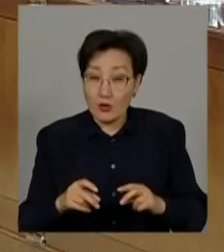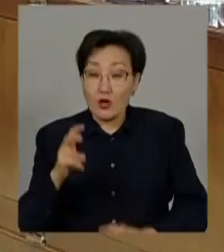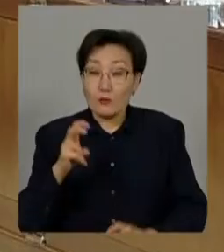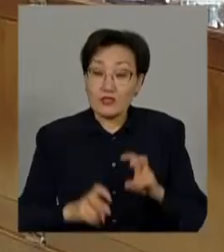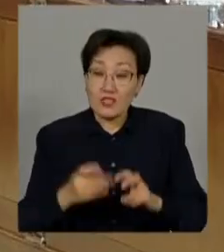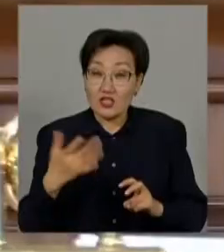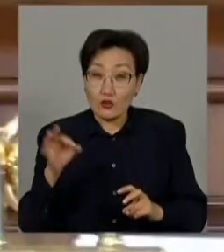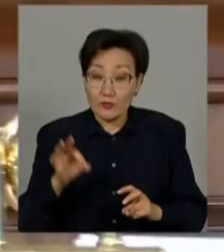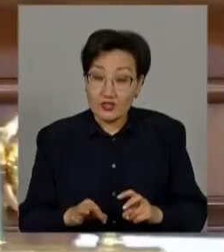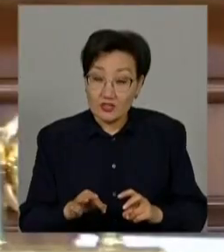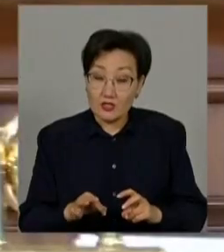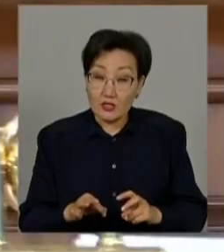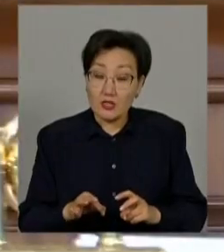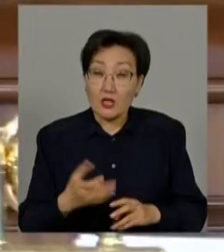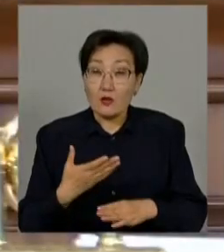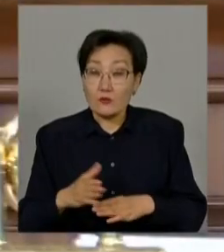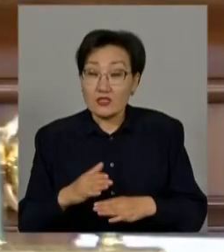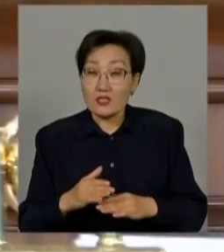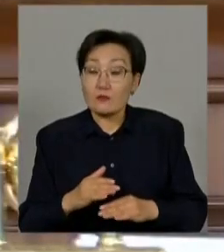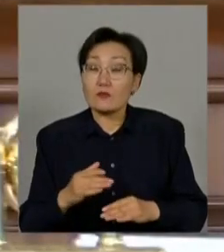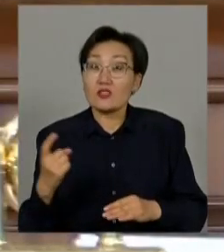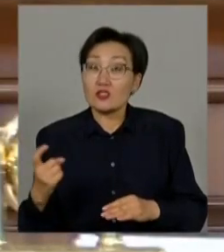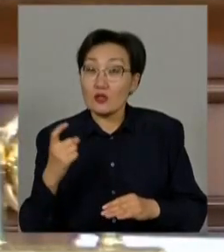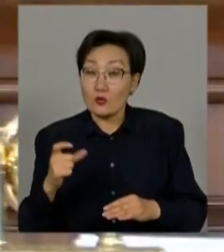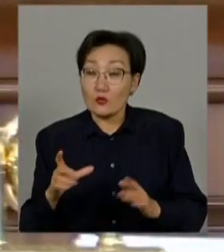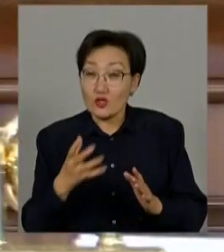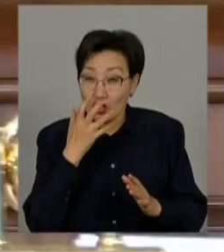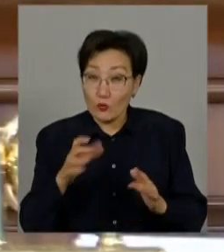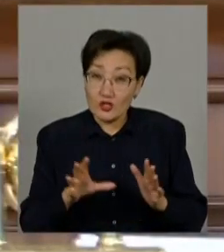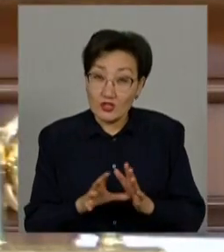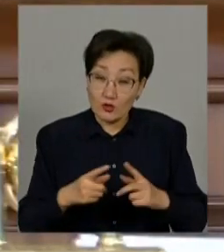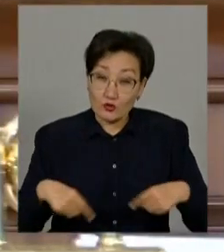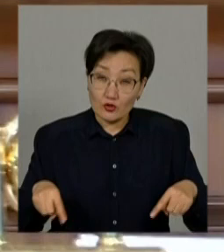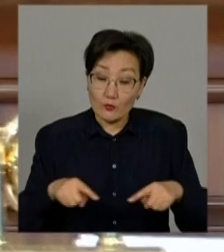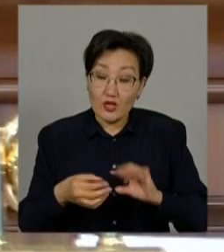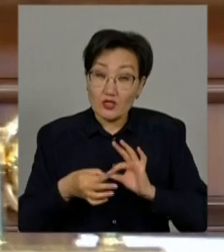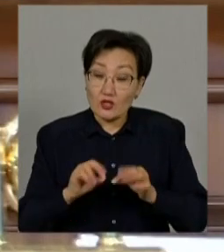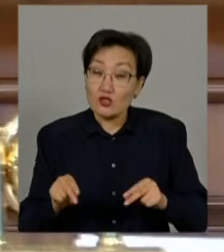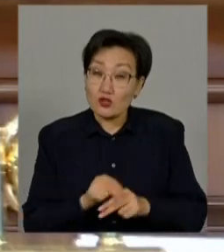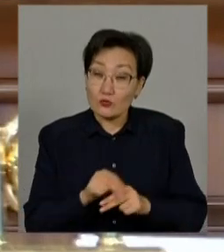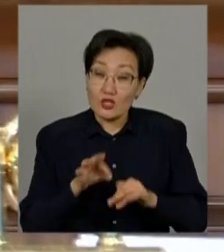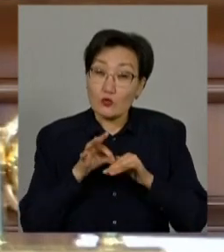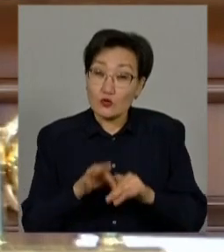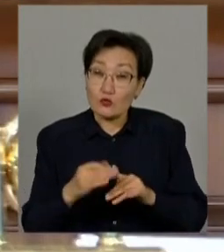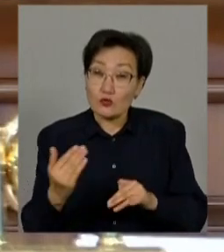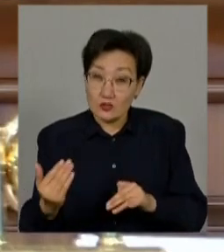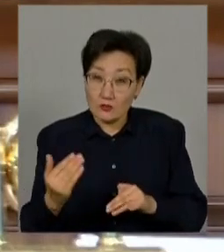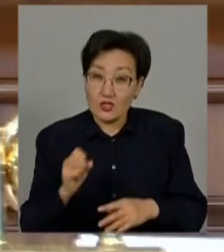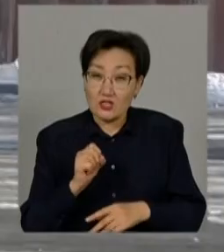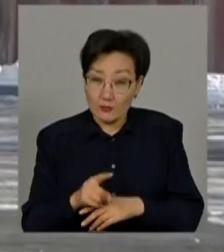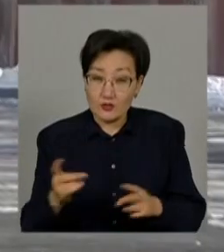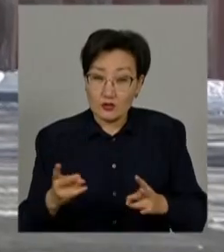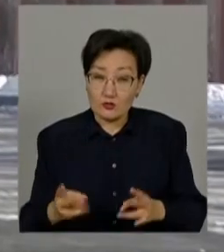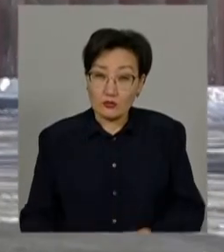Кәсіпорынның 50%-ын алып, меншік иесіне жылу электр орталығын күрделі жөндеуден өткізуді тапсырған